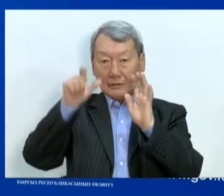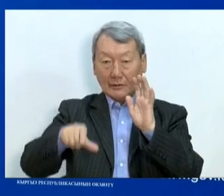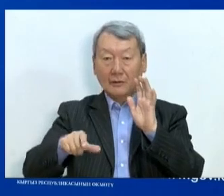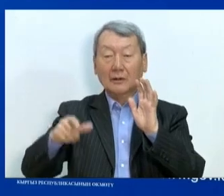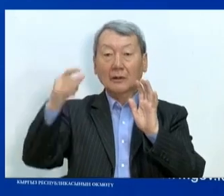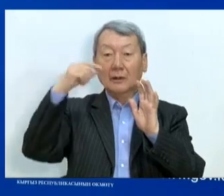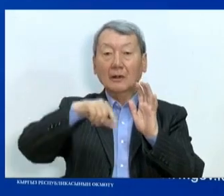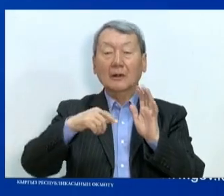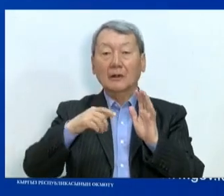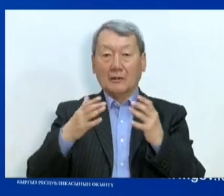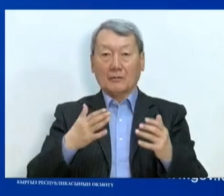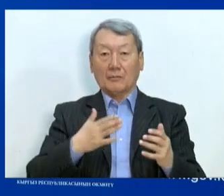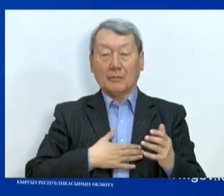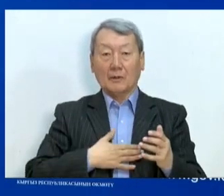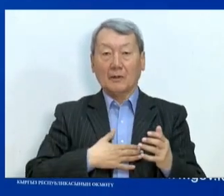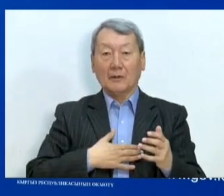биздин